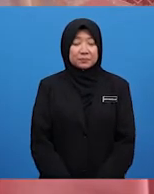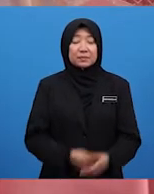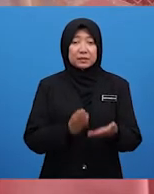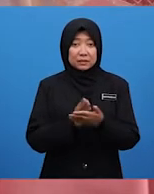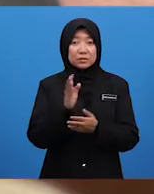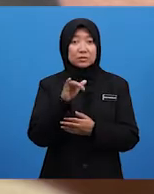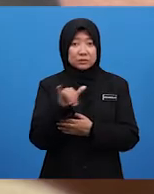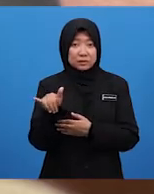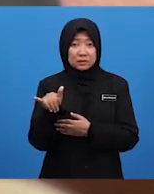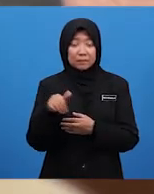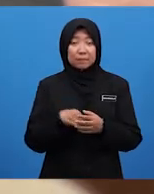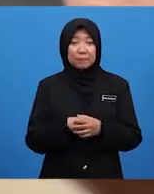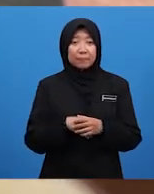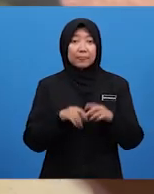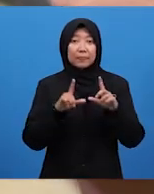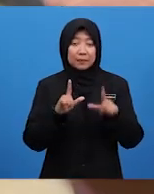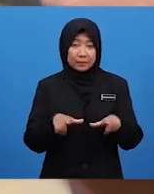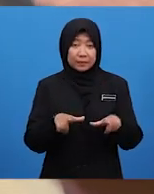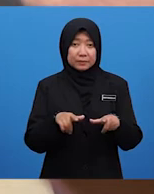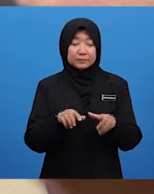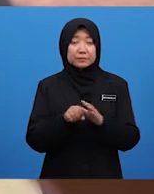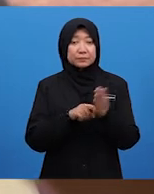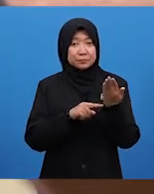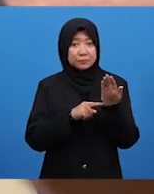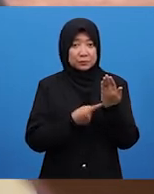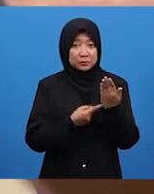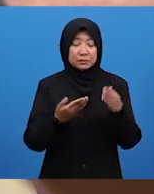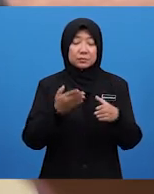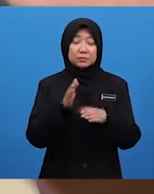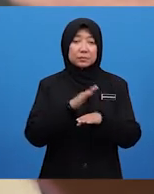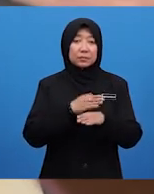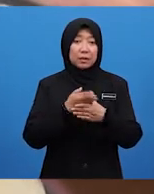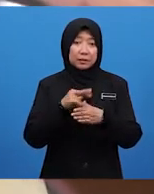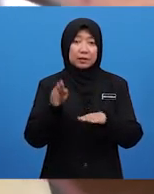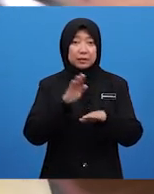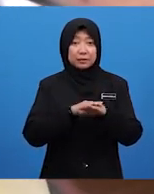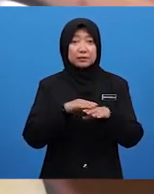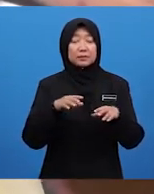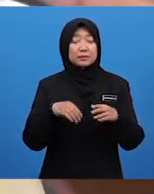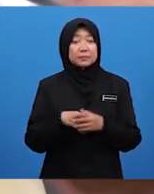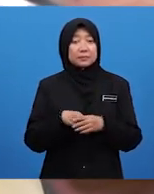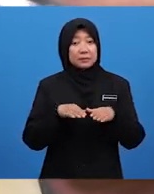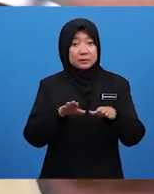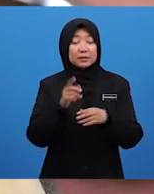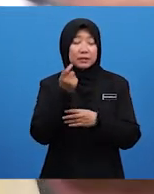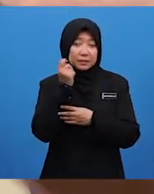Seterusnya, pasangkan kembali bahagian atas mesin yang dibuka tadi.